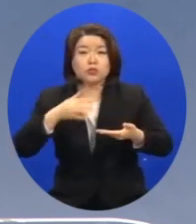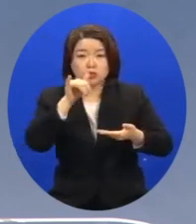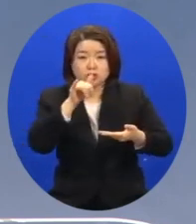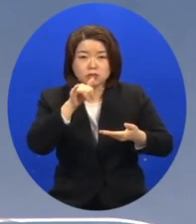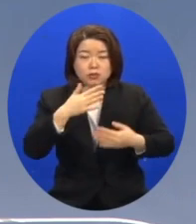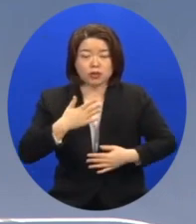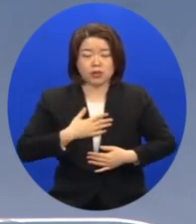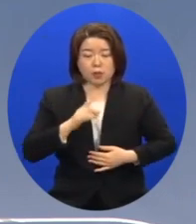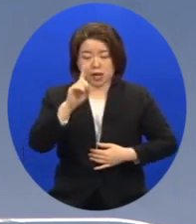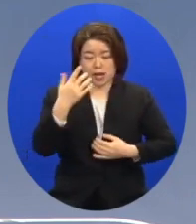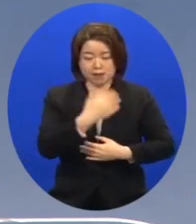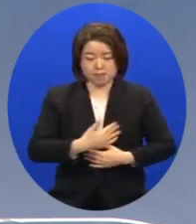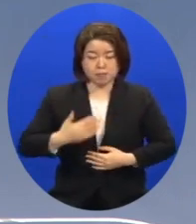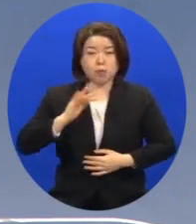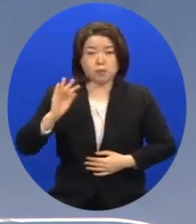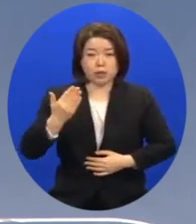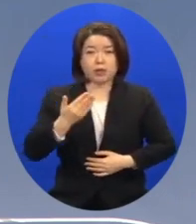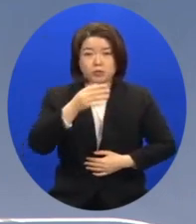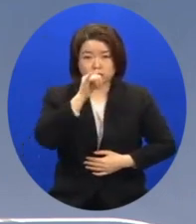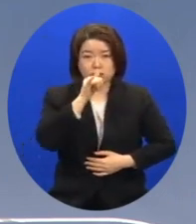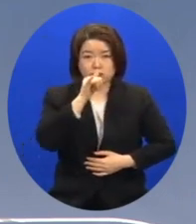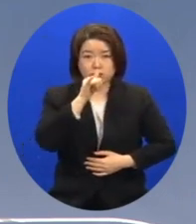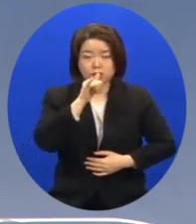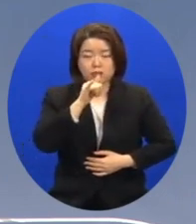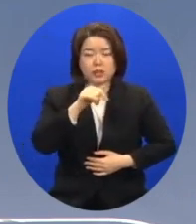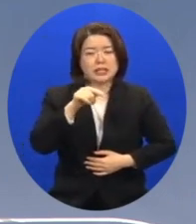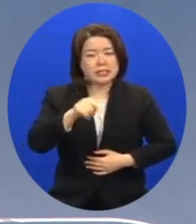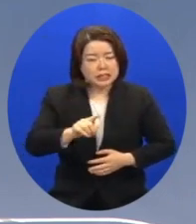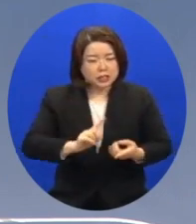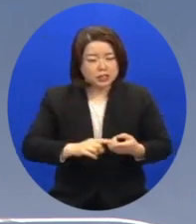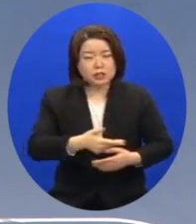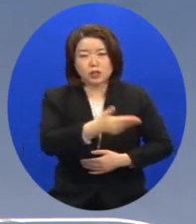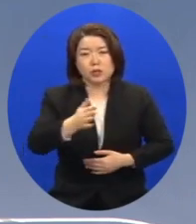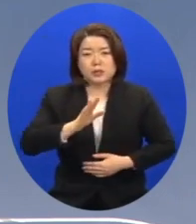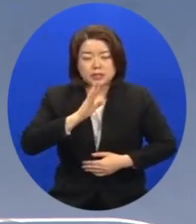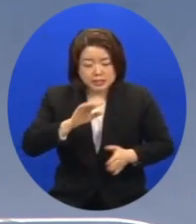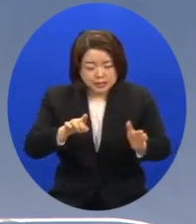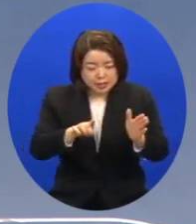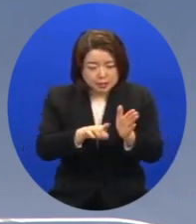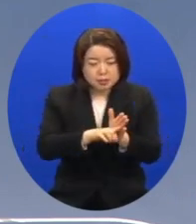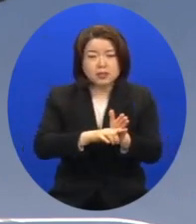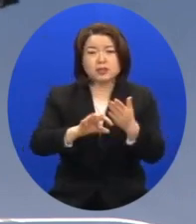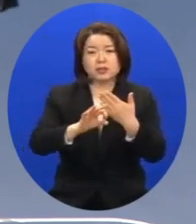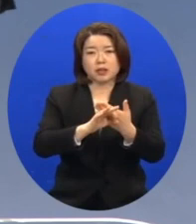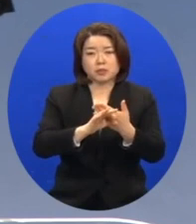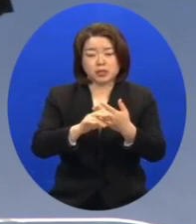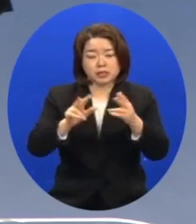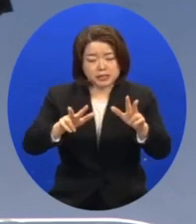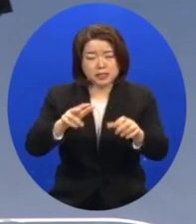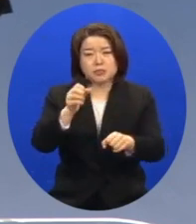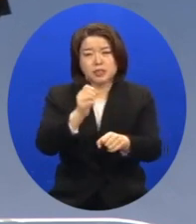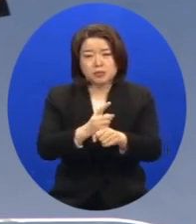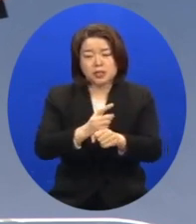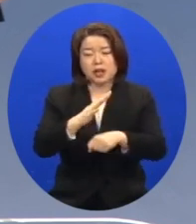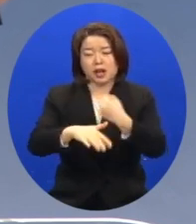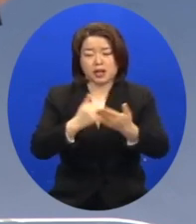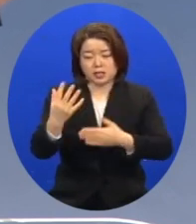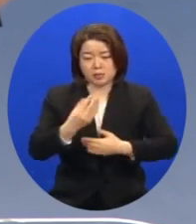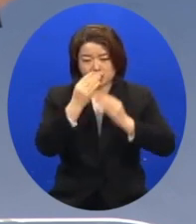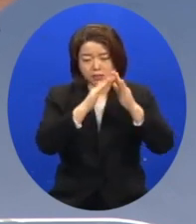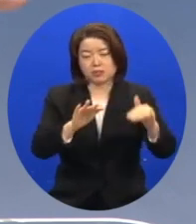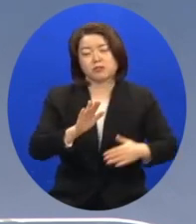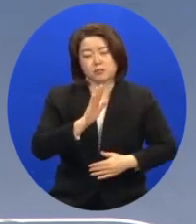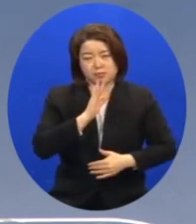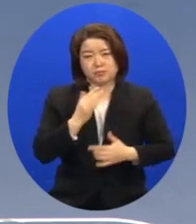나와 한몸이 되어 주셨다 여러분의 진짜 믿으신다면 지금 이미 여러분은 하나님의 성정 이에요